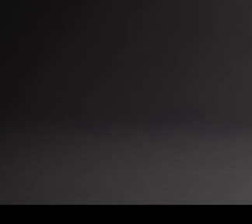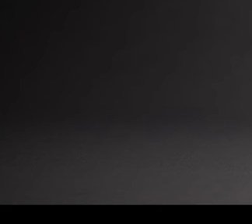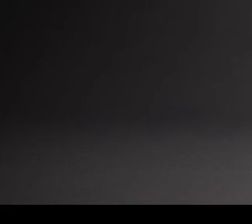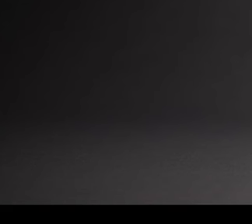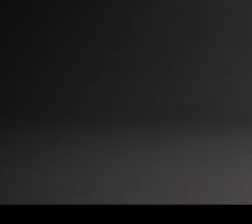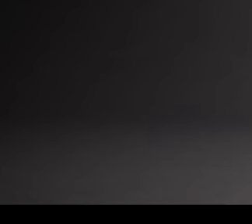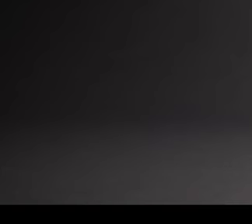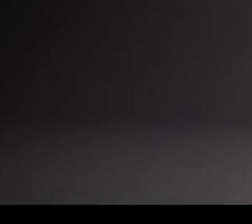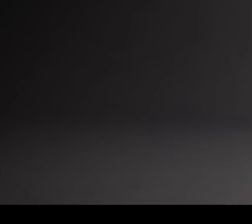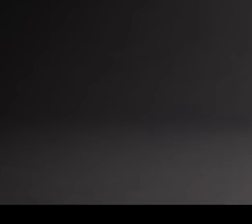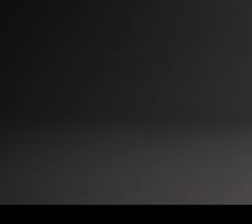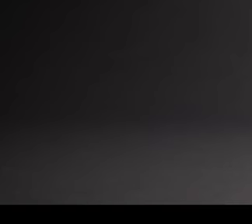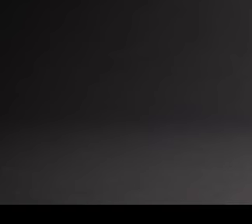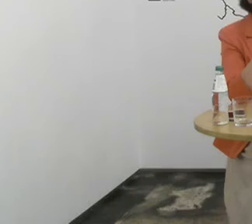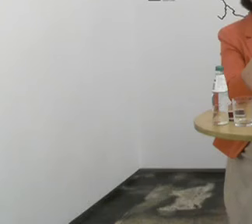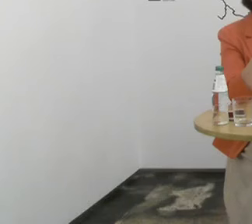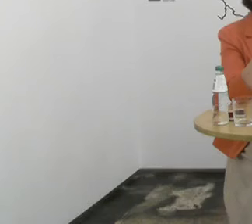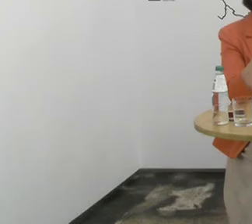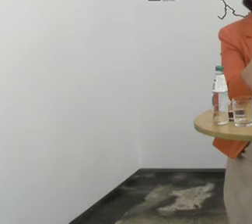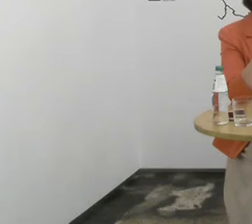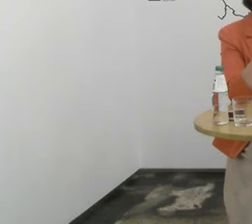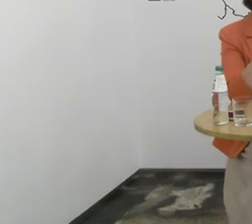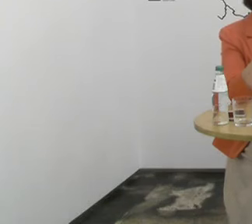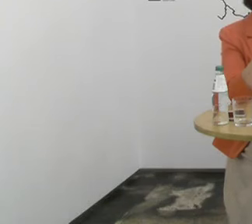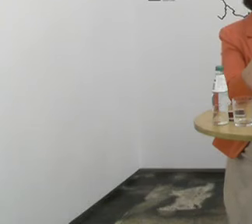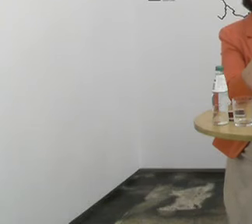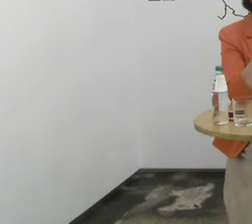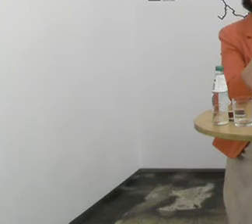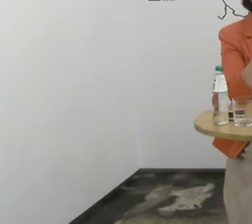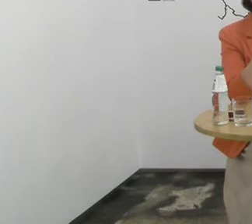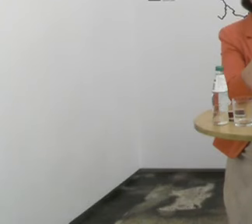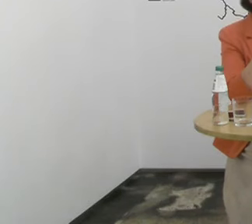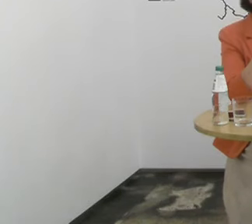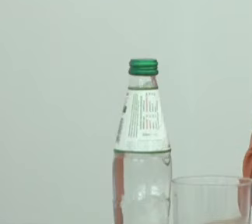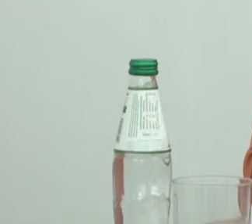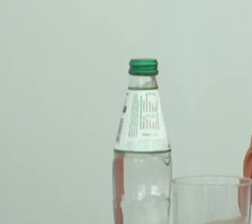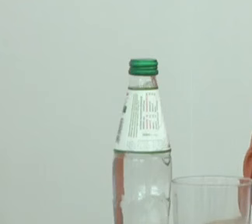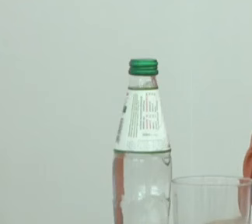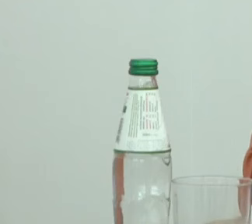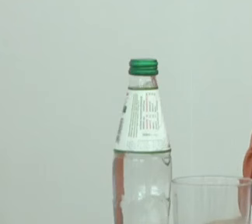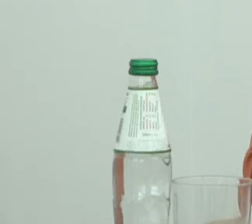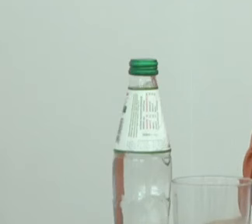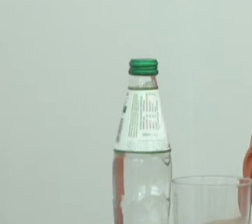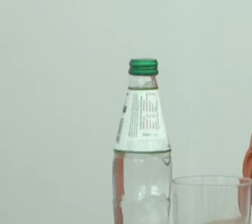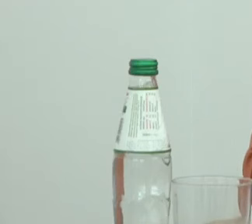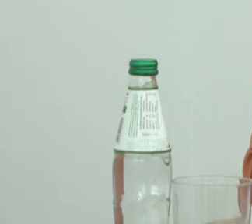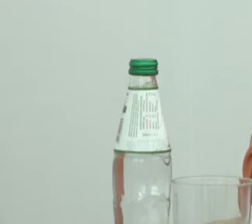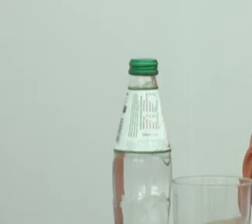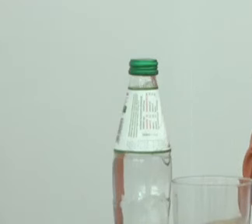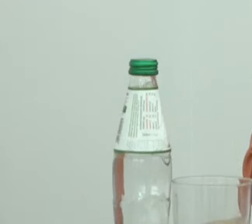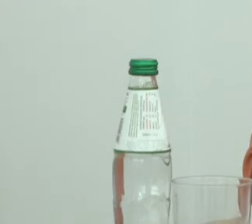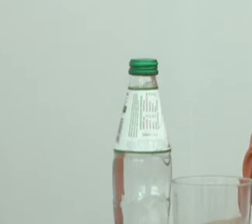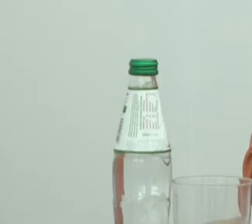Dzień dobry Państwu, czy nawet dobry wieczór. Witamy Państwa na kolejnym spotkaniu w Żydowskim Instytucie Historycznym